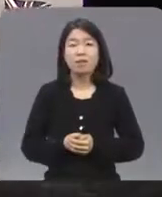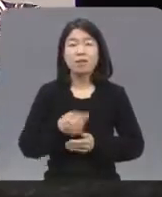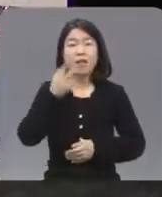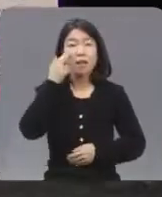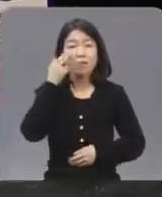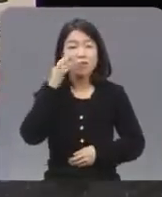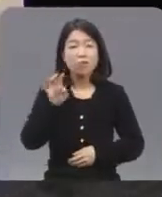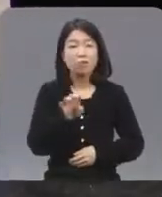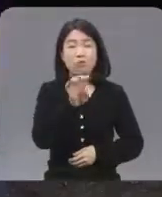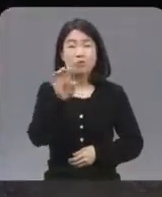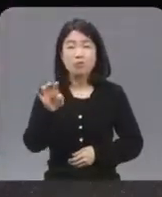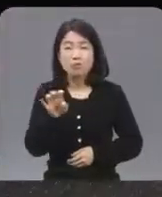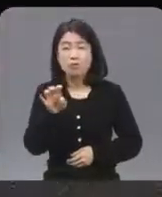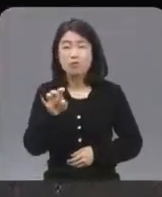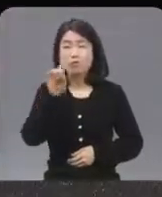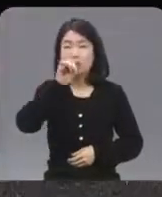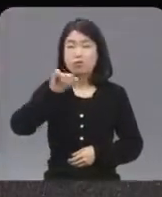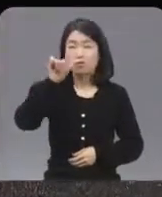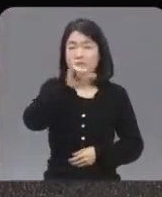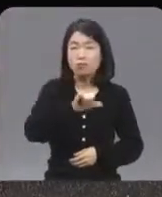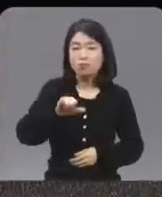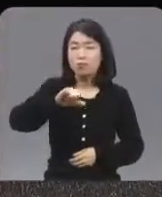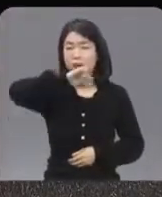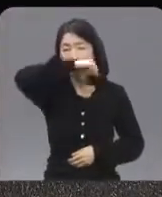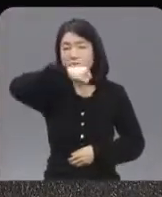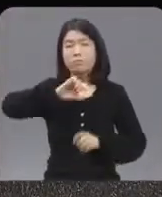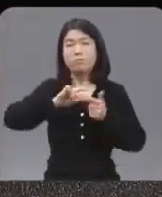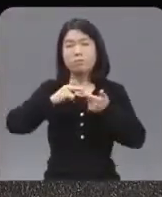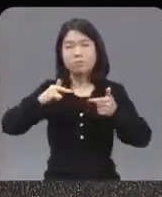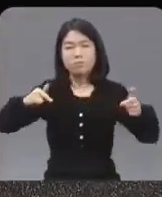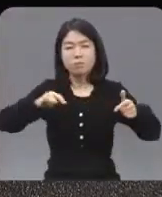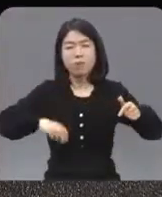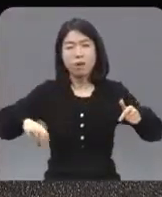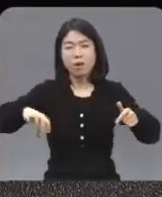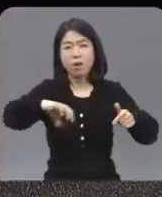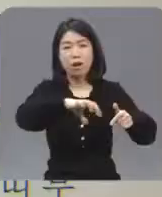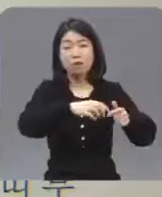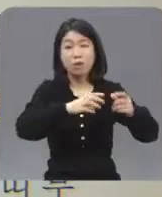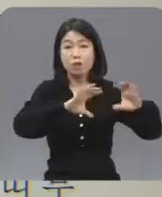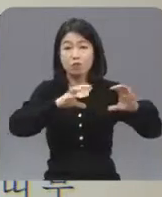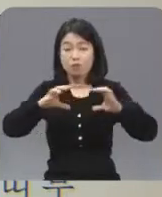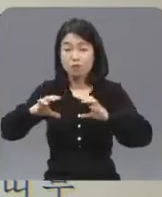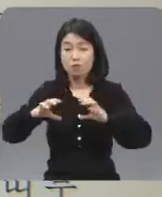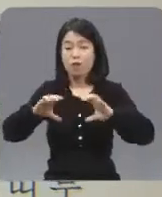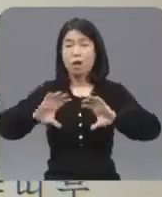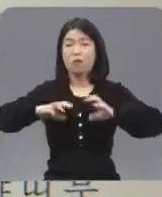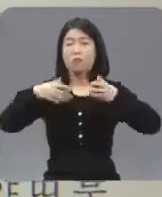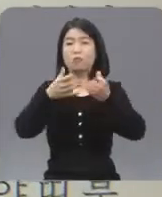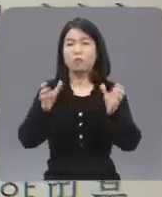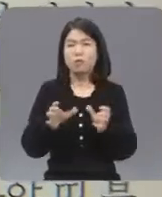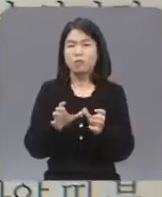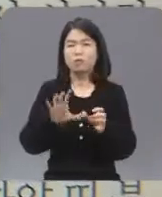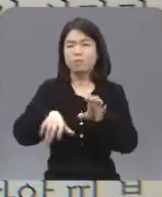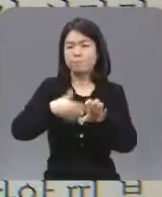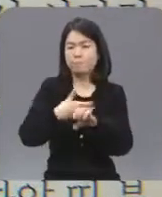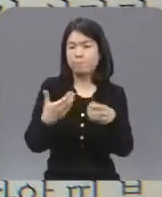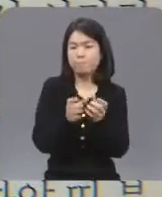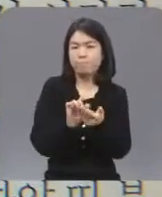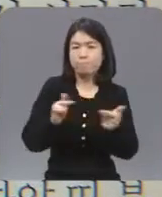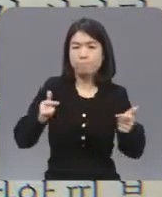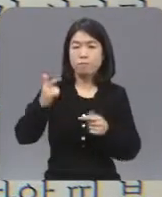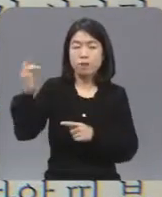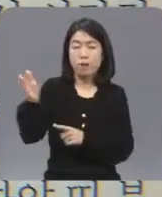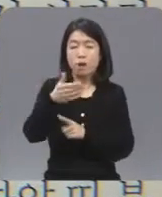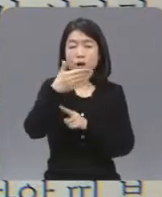미국과 유럽, 중동, 아시아, 아프리카까지 국가부터 국제기구, 테러단체까지 깃발에